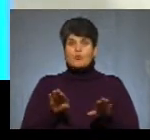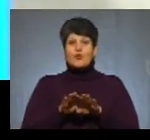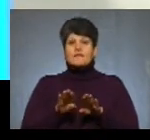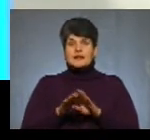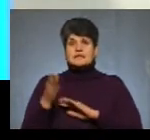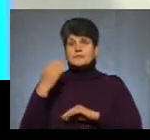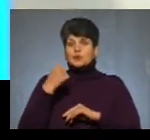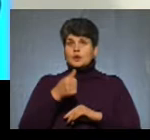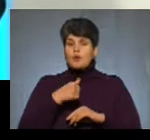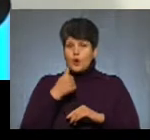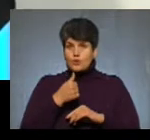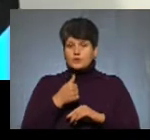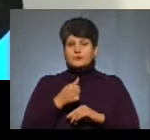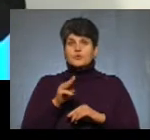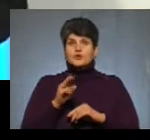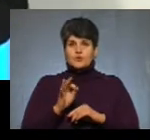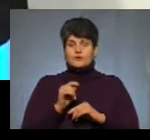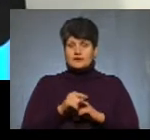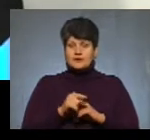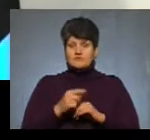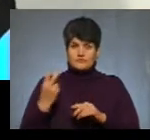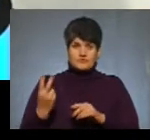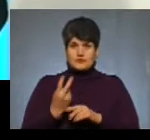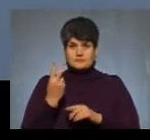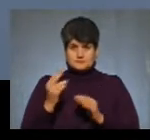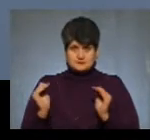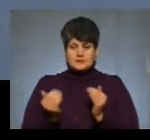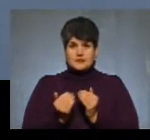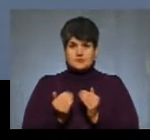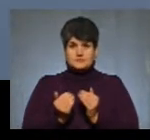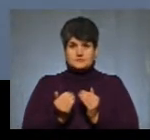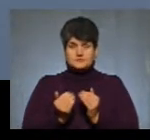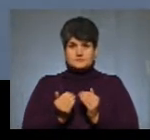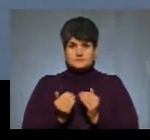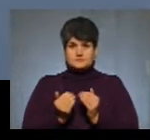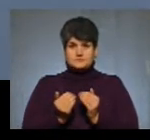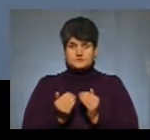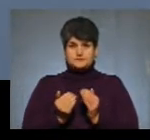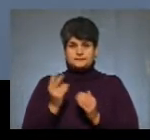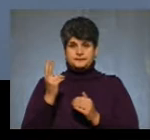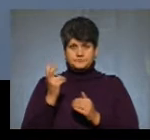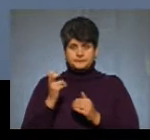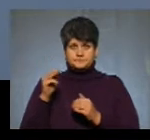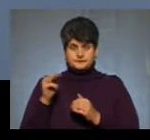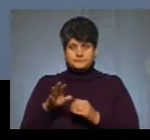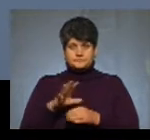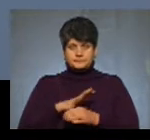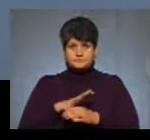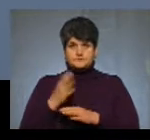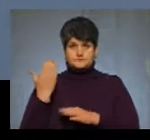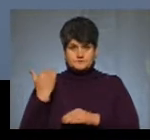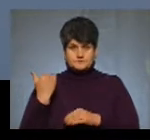безпосередньо з минулим роком, то вона майже удвічі менша, оскільки, як ви анонсували, майже понад 200 тисяч користувачів